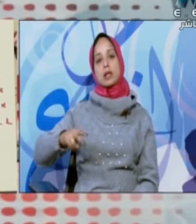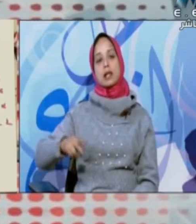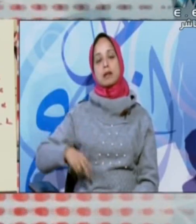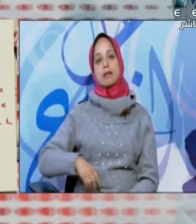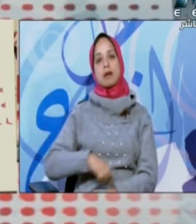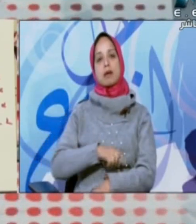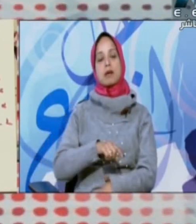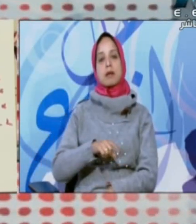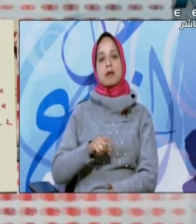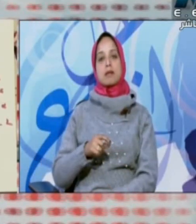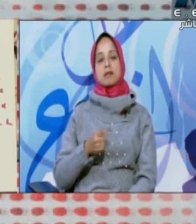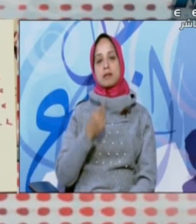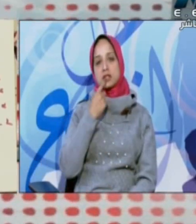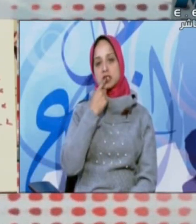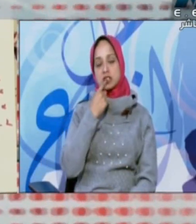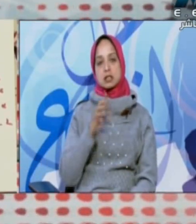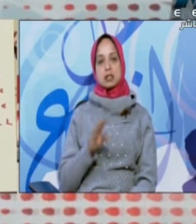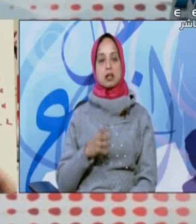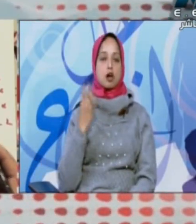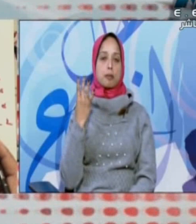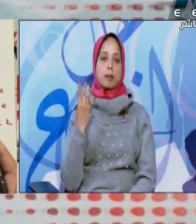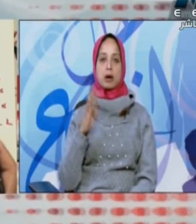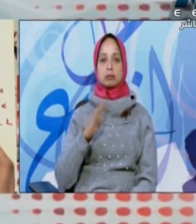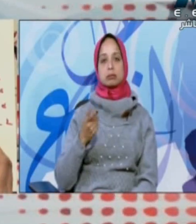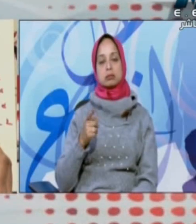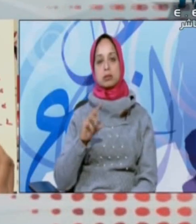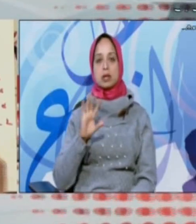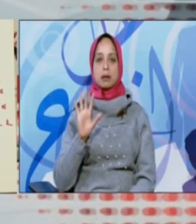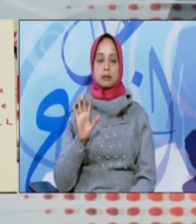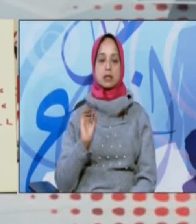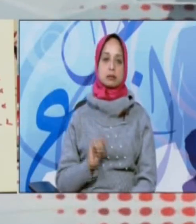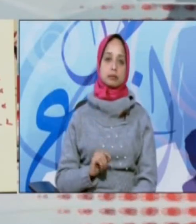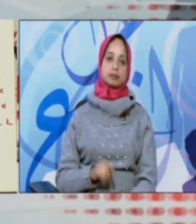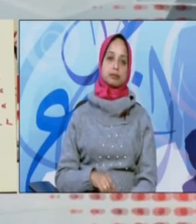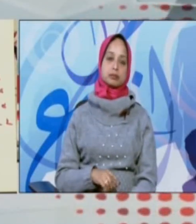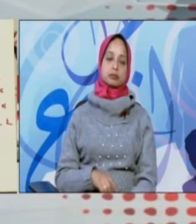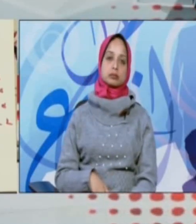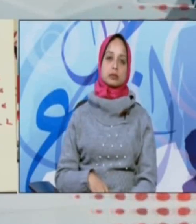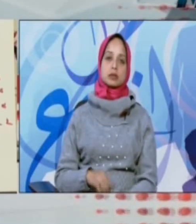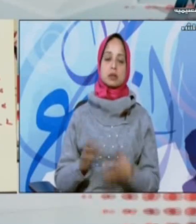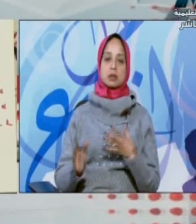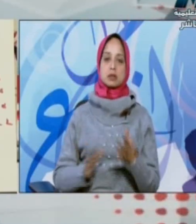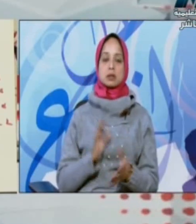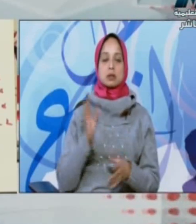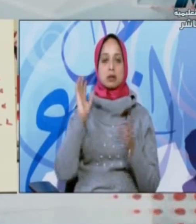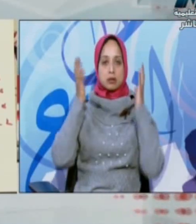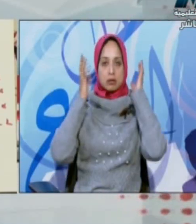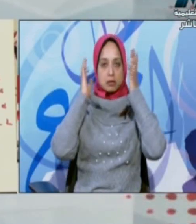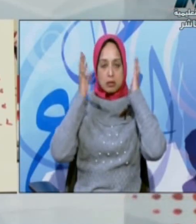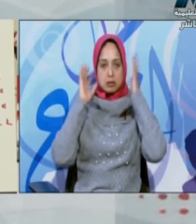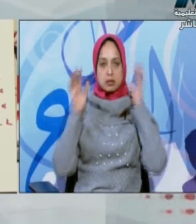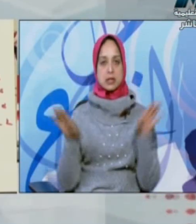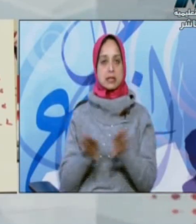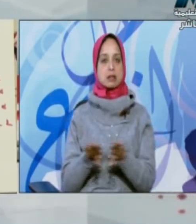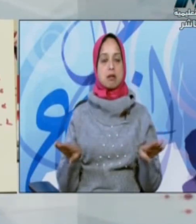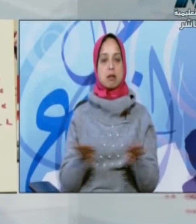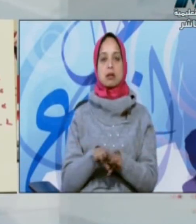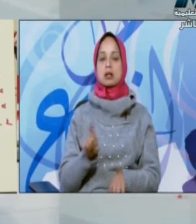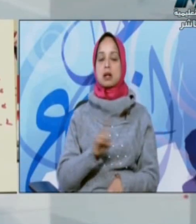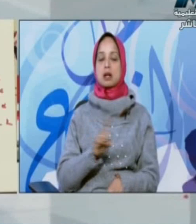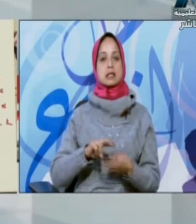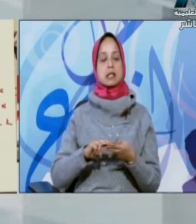حوالي 4 لـ5 سنوات. لما اقول عهود هذه الحكومات اضطراب وعدم استقرار، واتقتل 2 من رؤساء